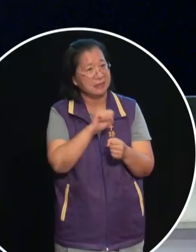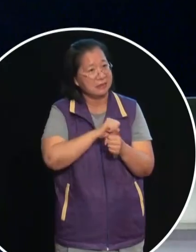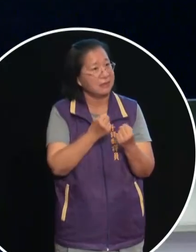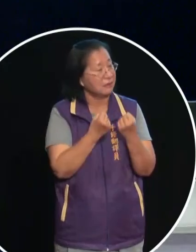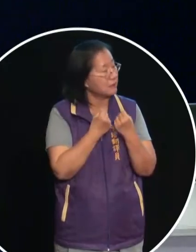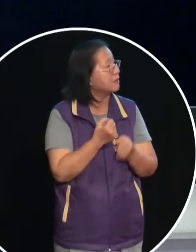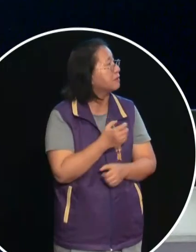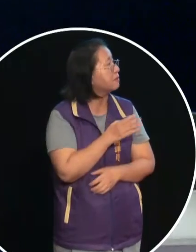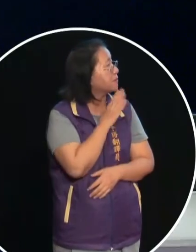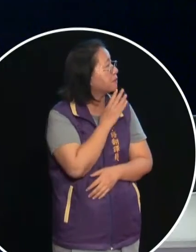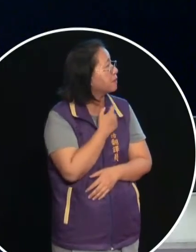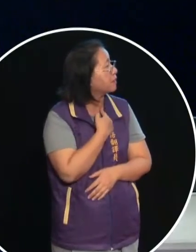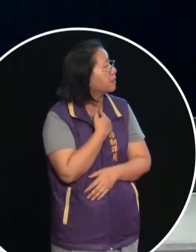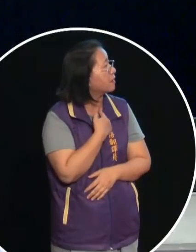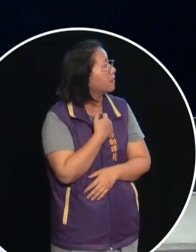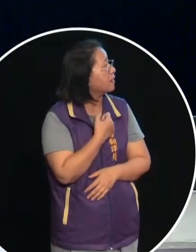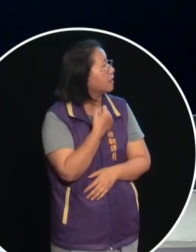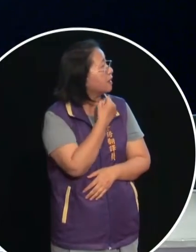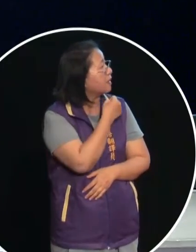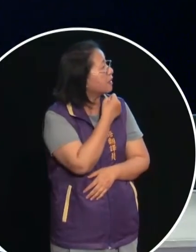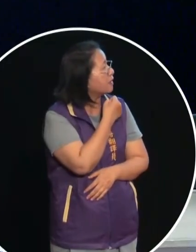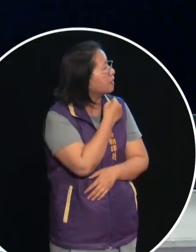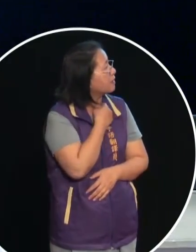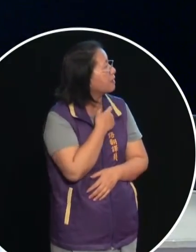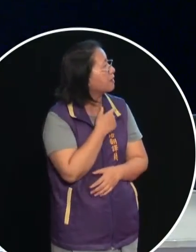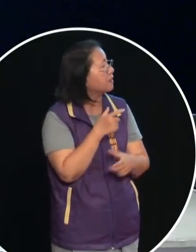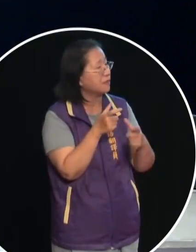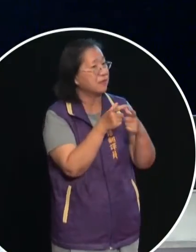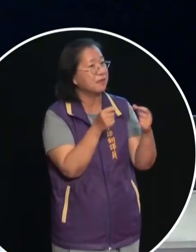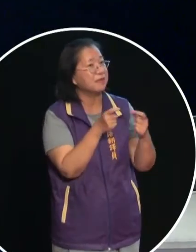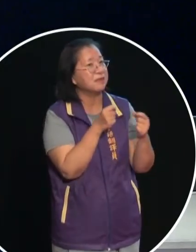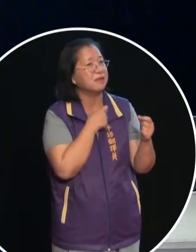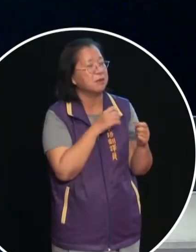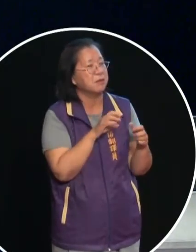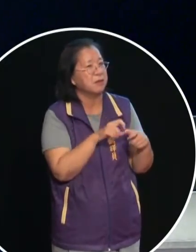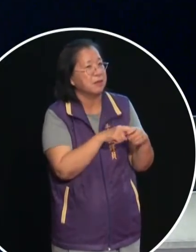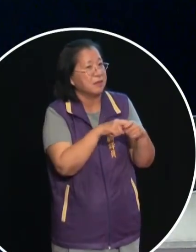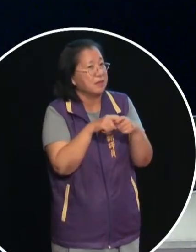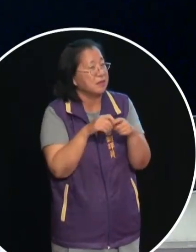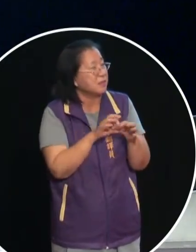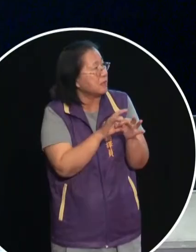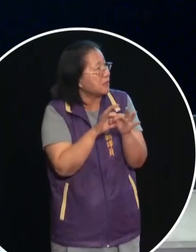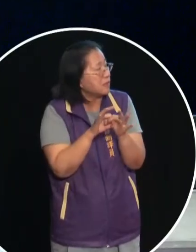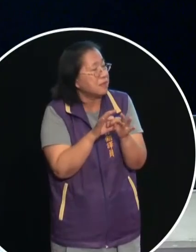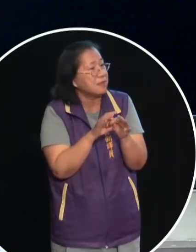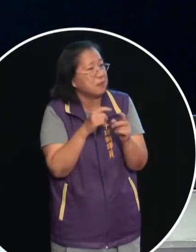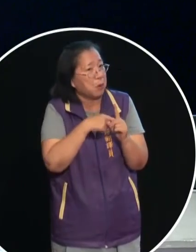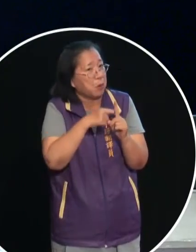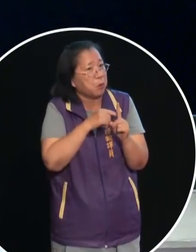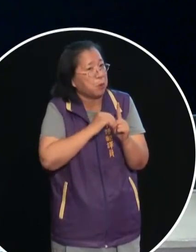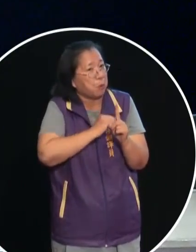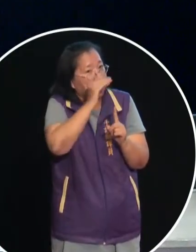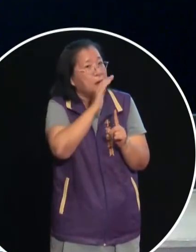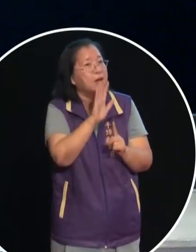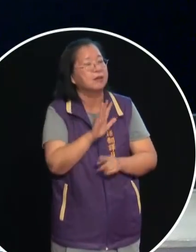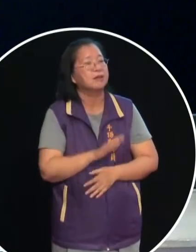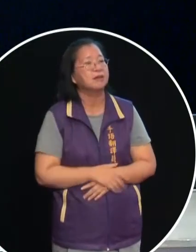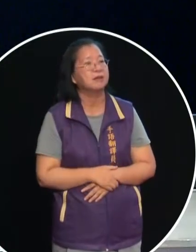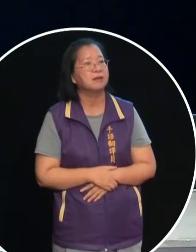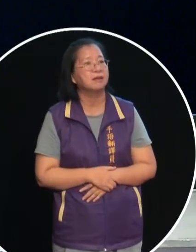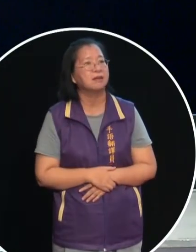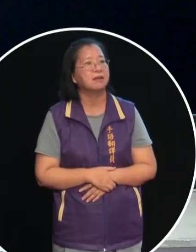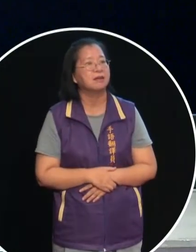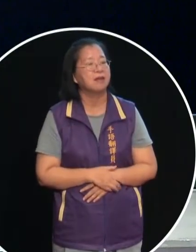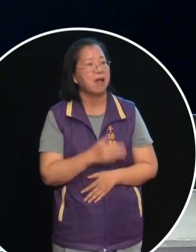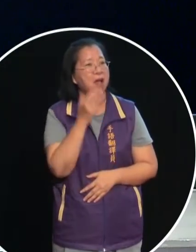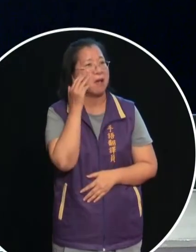问了。就是台湾人对日本的理解度很高。那这个马先